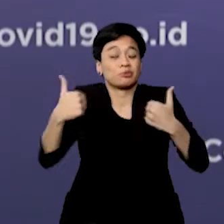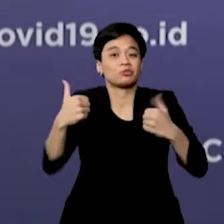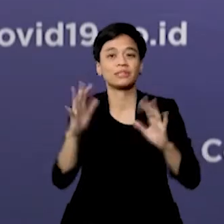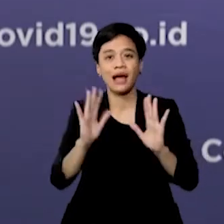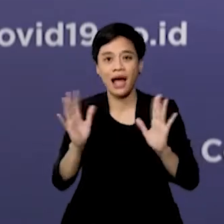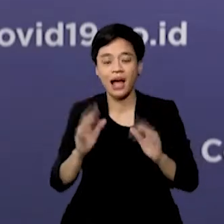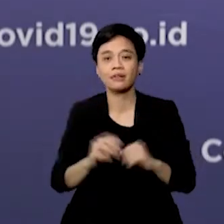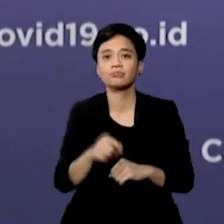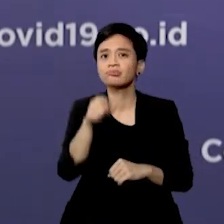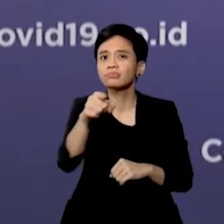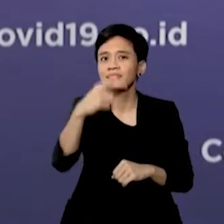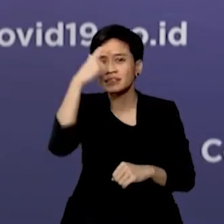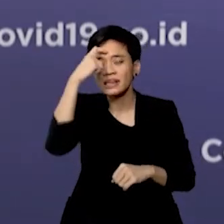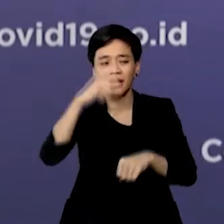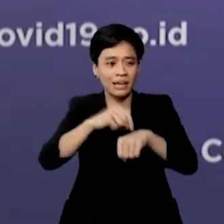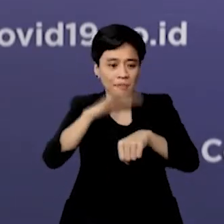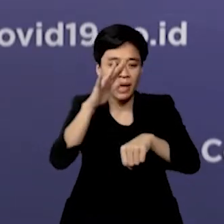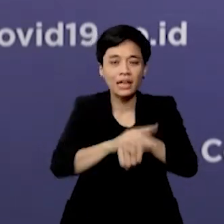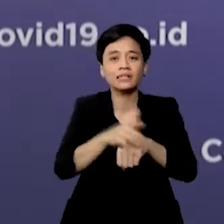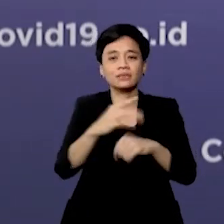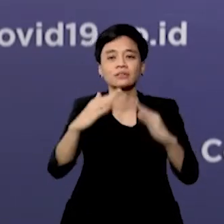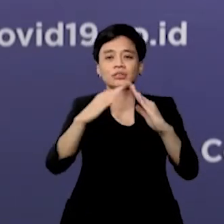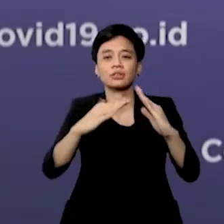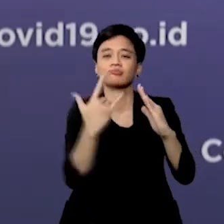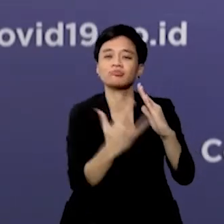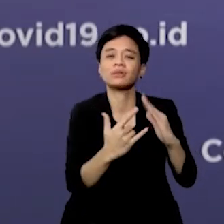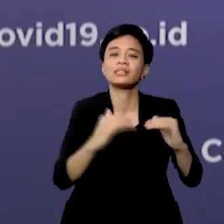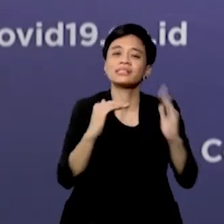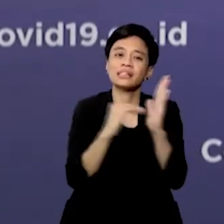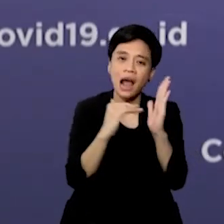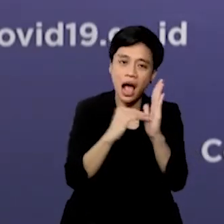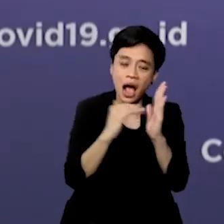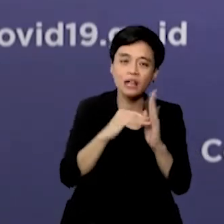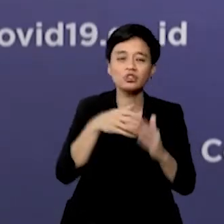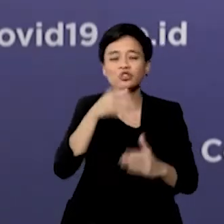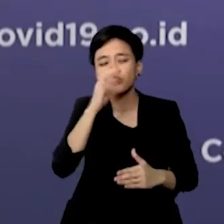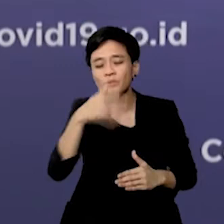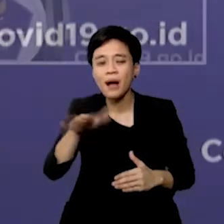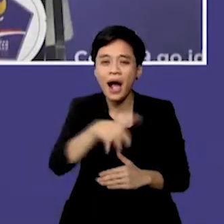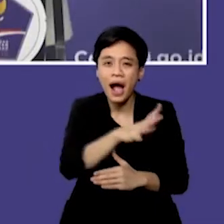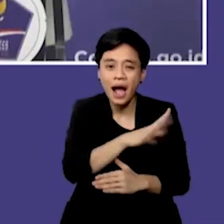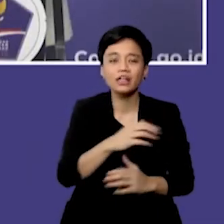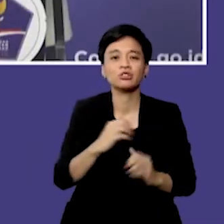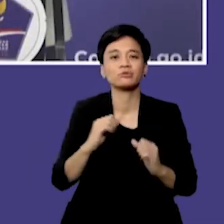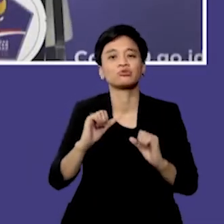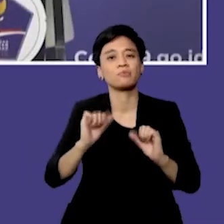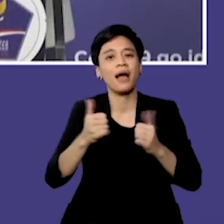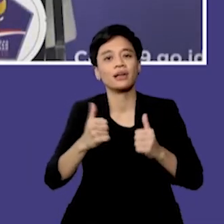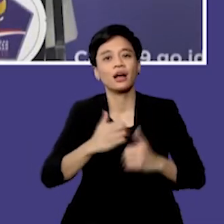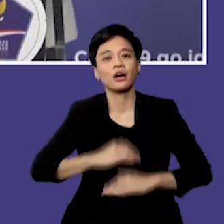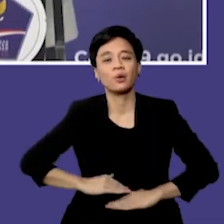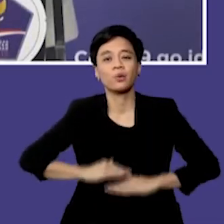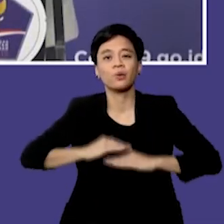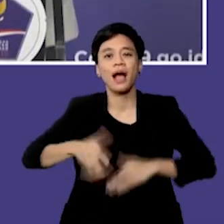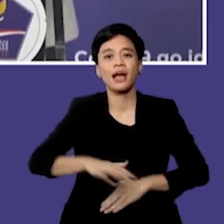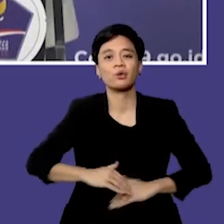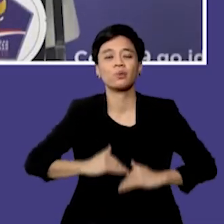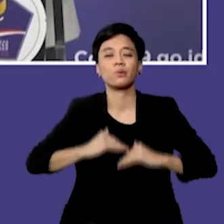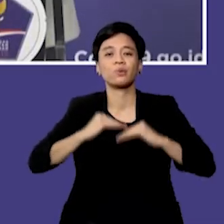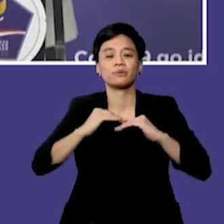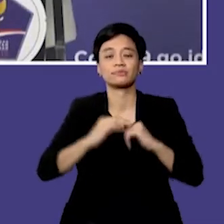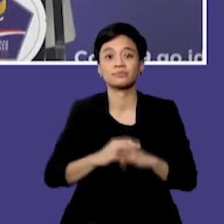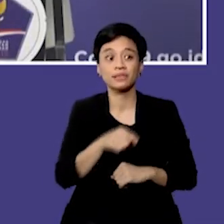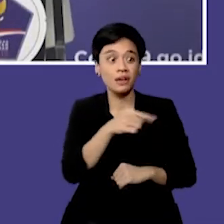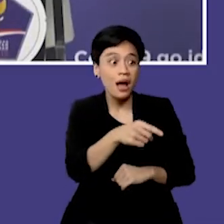banyak istirahat dan cukup minum agar tidak mengalami dehidrasi. Nyamuk Aedes aegypti lebih senang bersarang di air yang